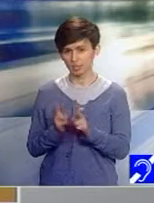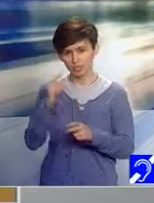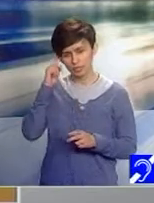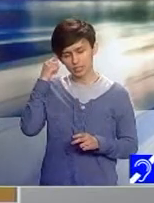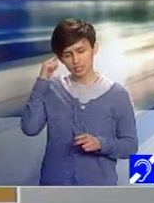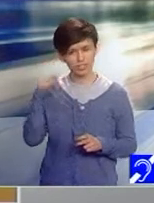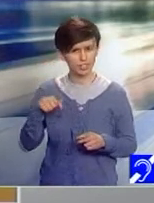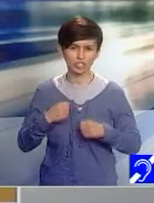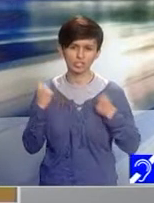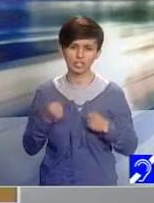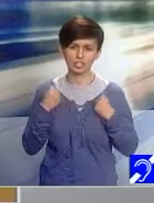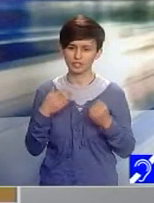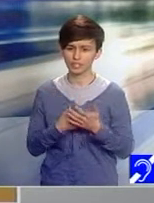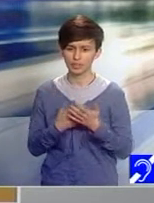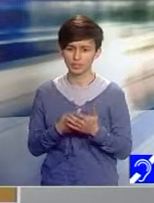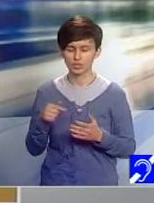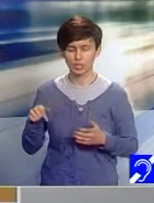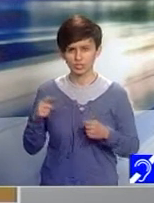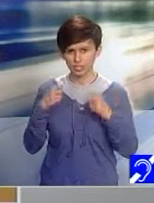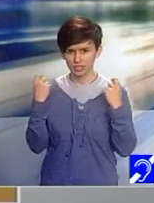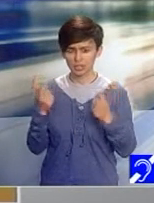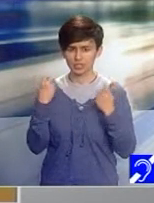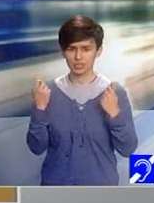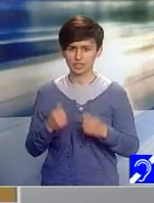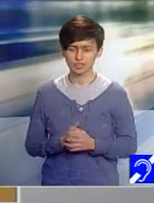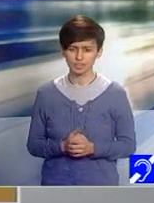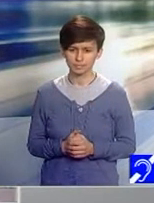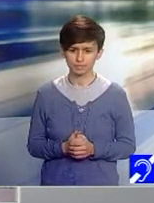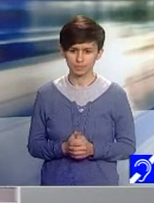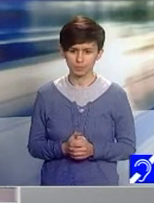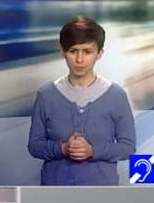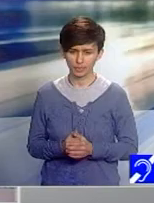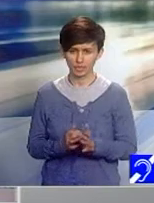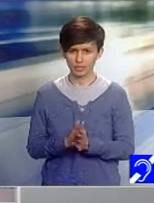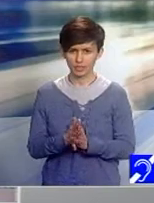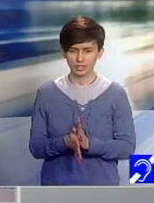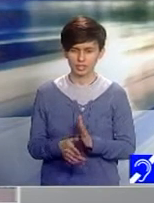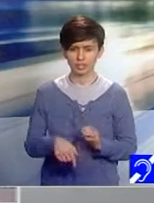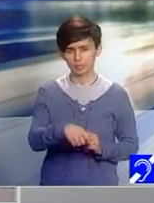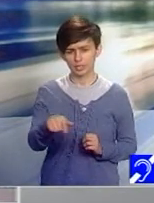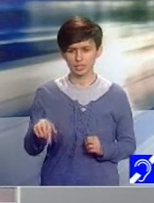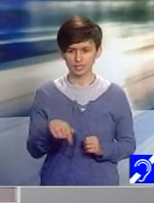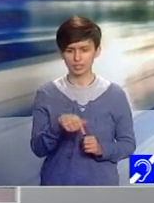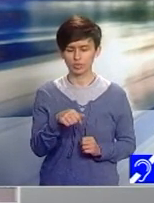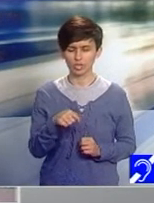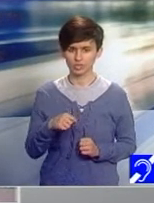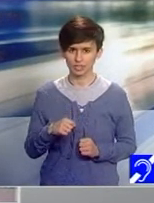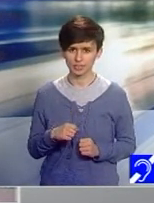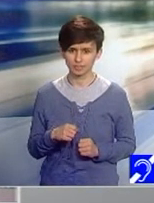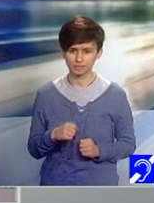această activitate pentru acest festival anume. Implicarea noastră în festivalul Traista cu povești